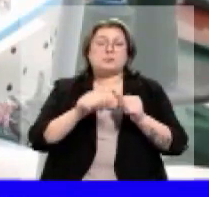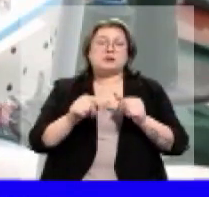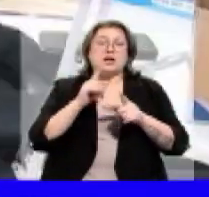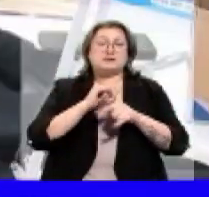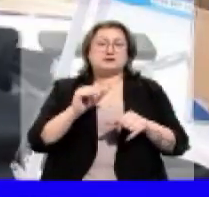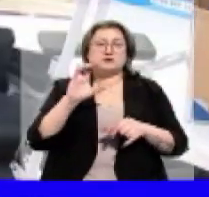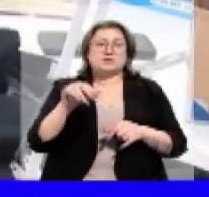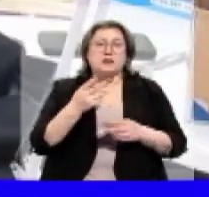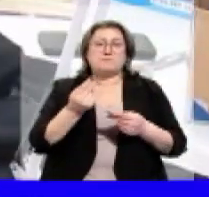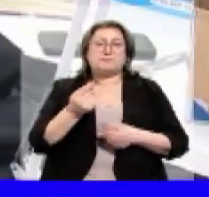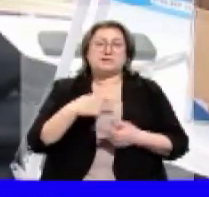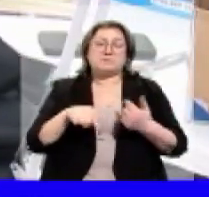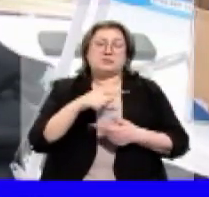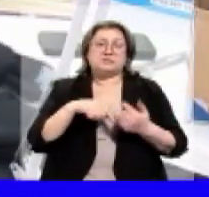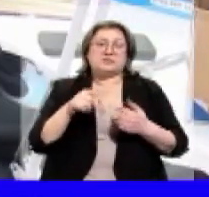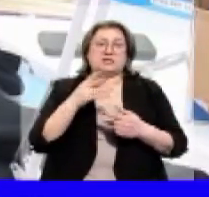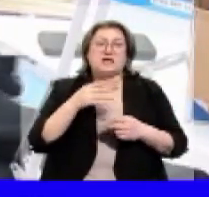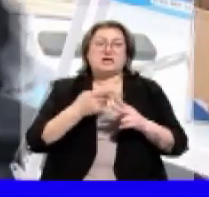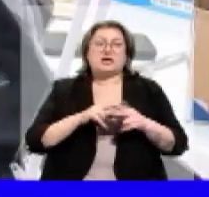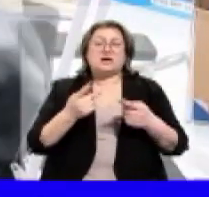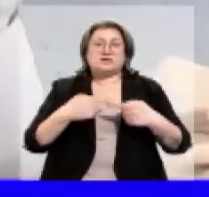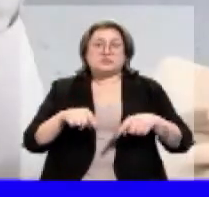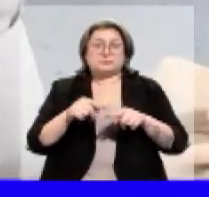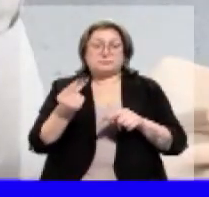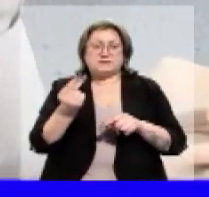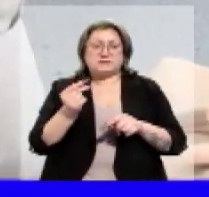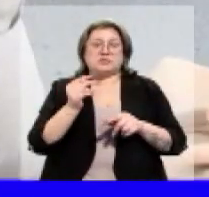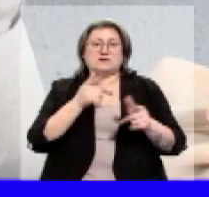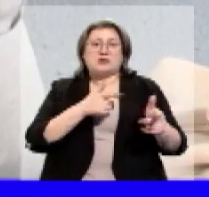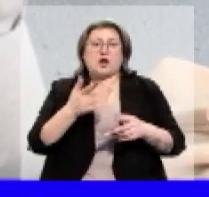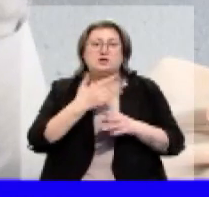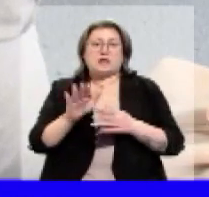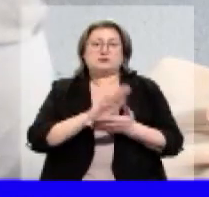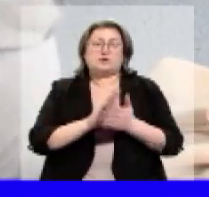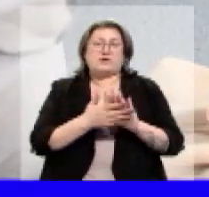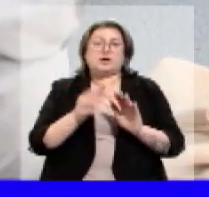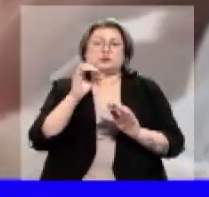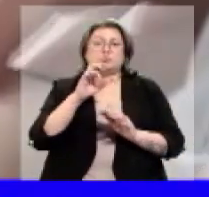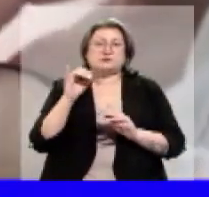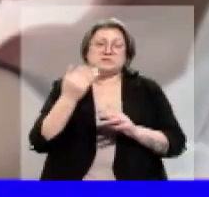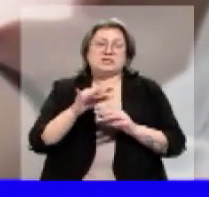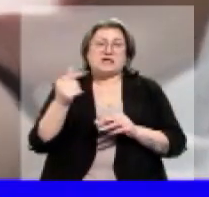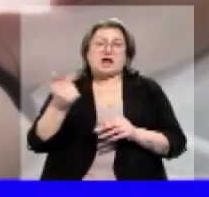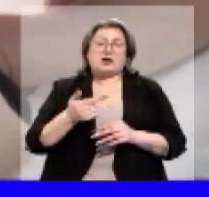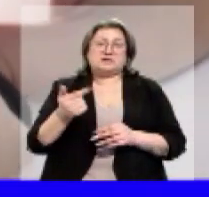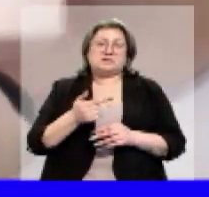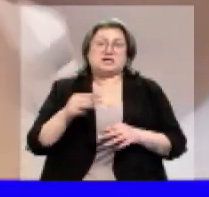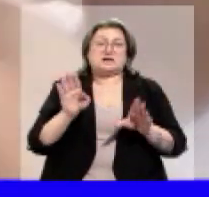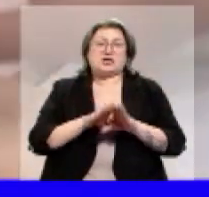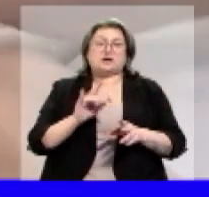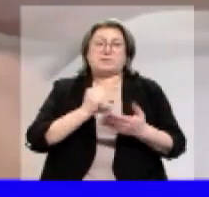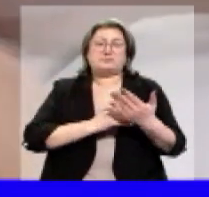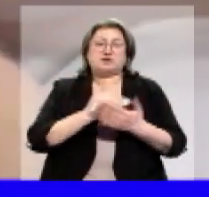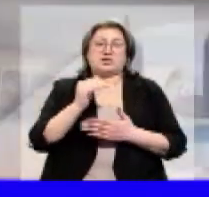внимание развитию социального предпринимательства. Для данной категории бизнеса разработаны отдельные условия субсидирования и гарантирования. Также